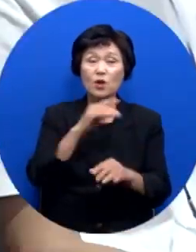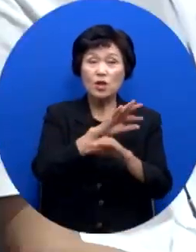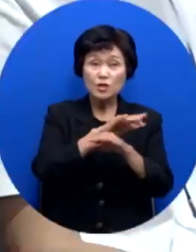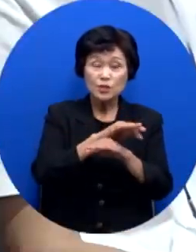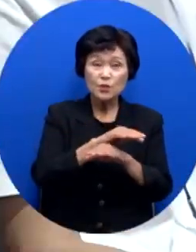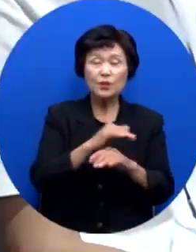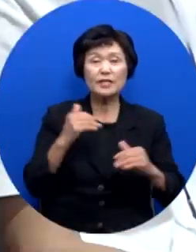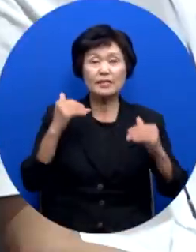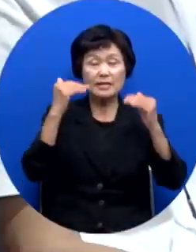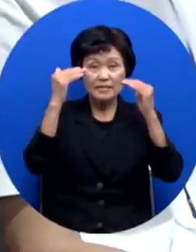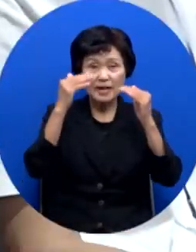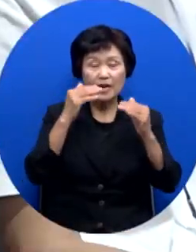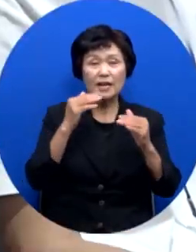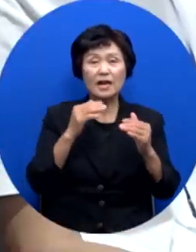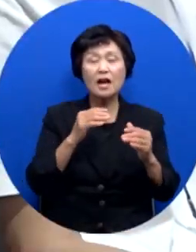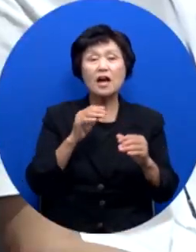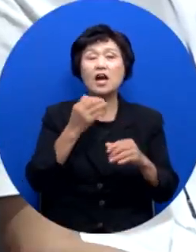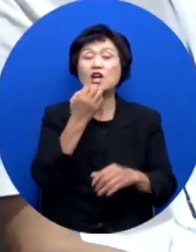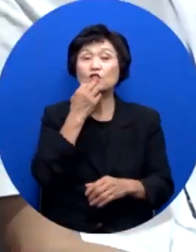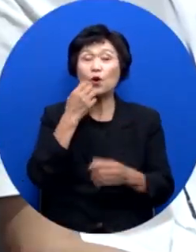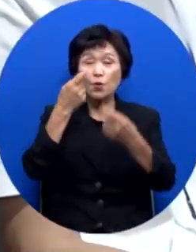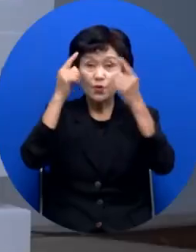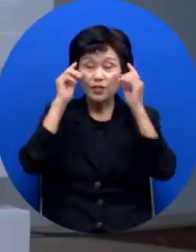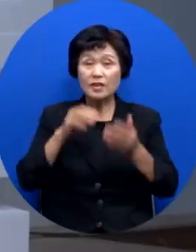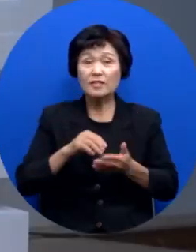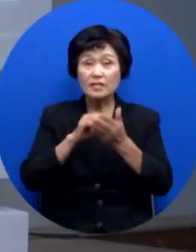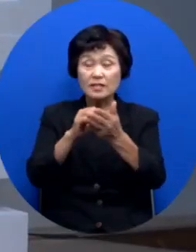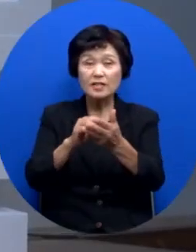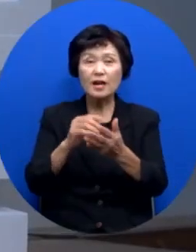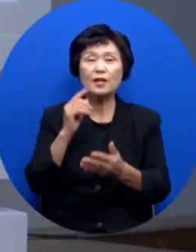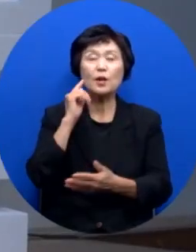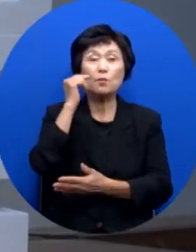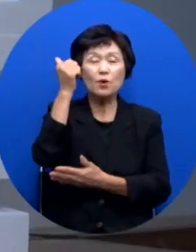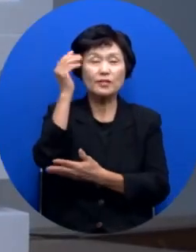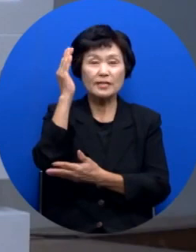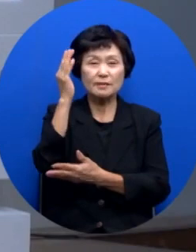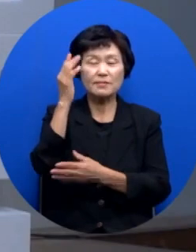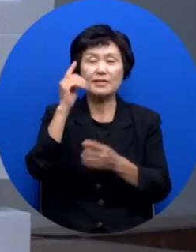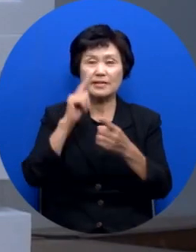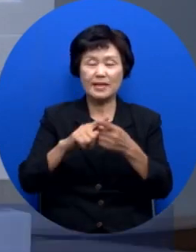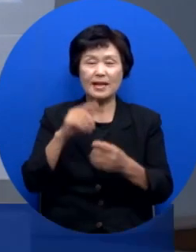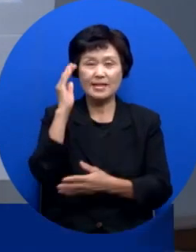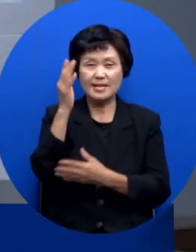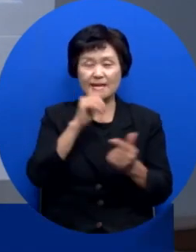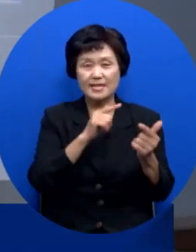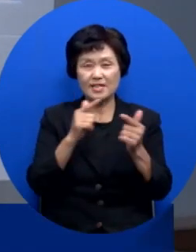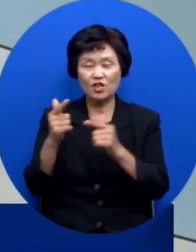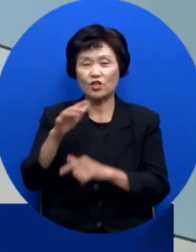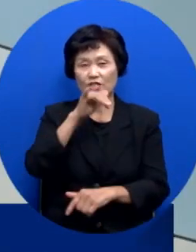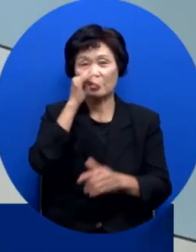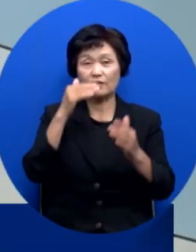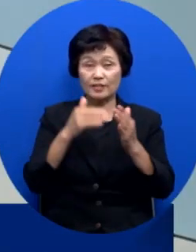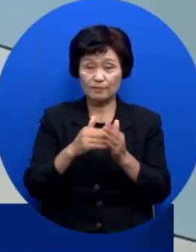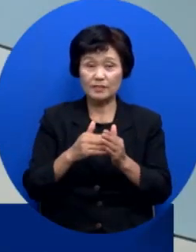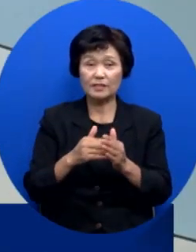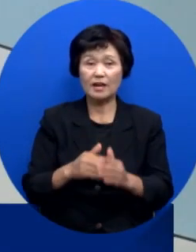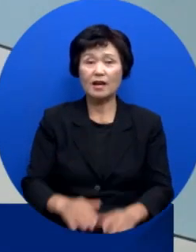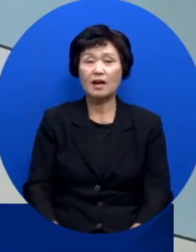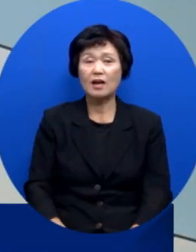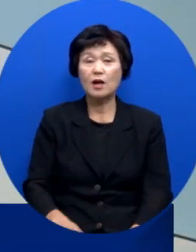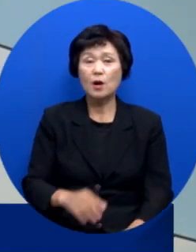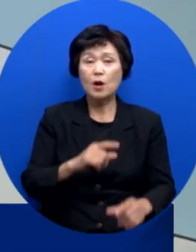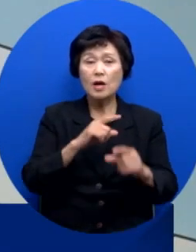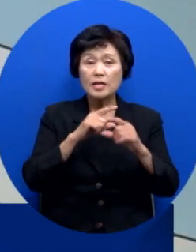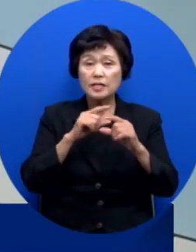청소년과 메타버스 등에 대한 다양한 분야도 강의가 진행됐습니다. 우리가 보통 청소년들하고